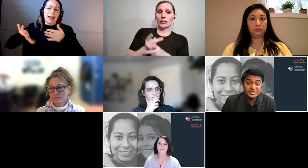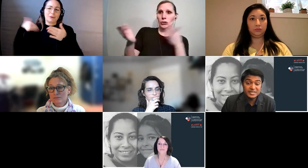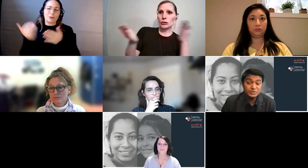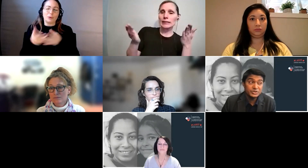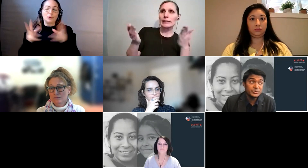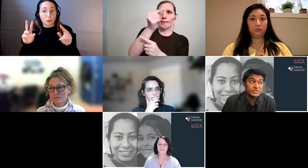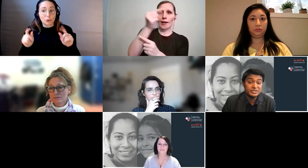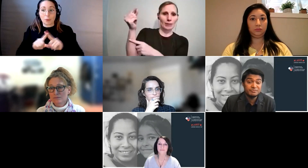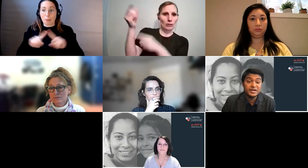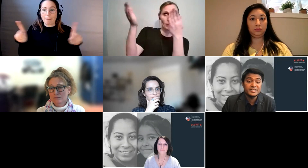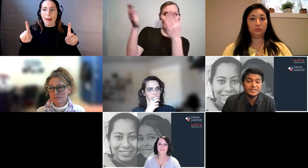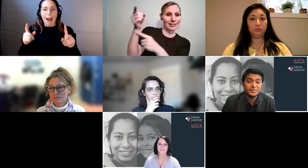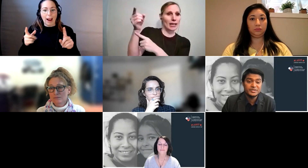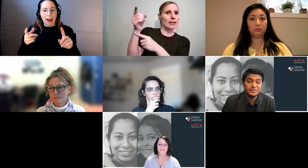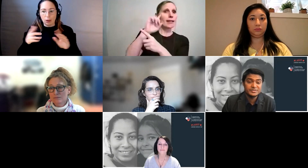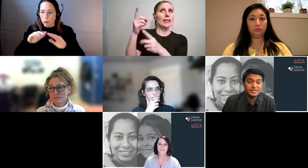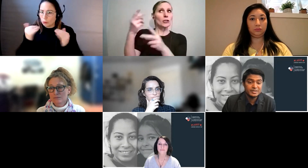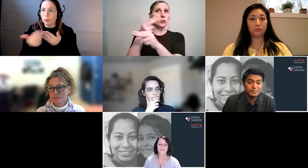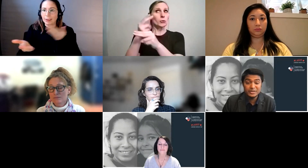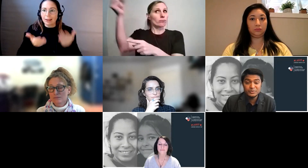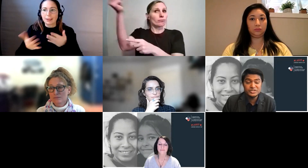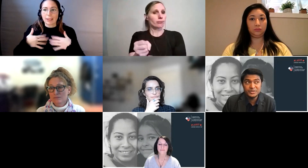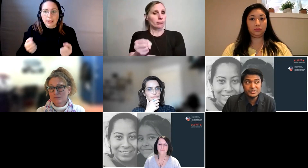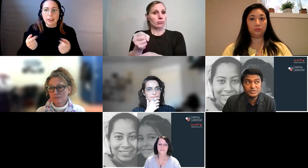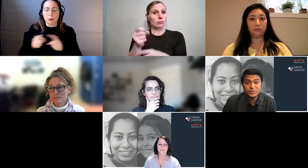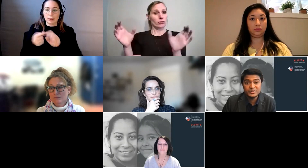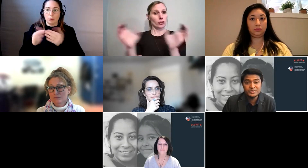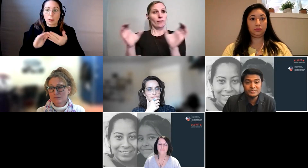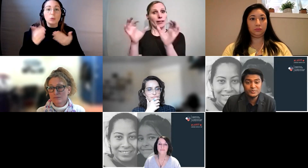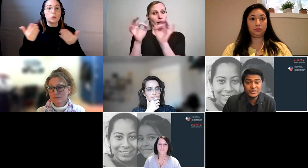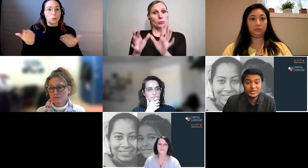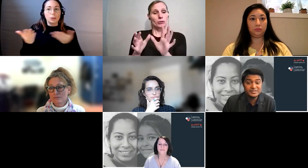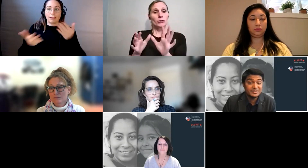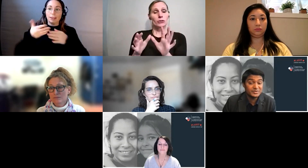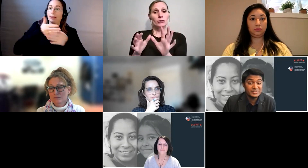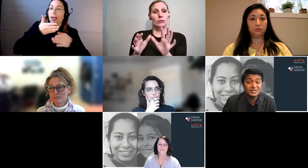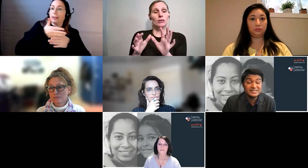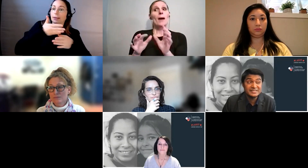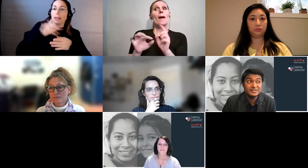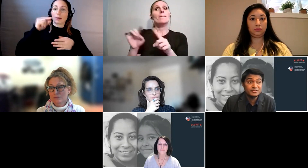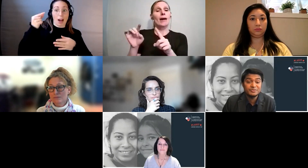santé communauté et accès aux services du gouvernement ont besoin d'interprètes certifiés